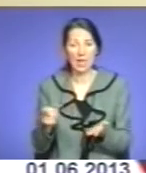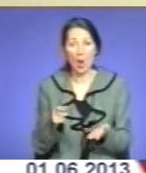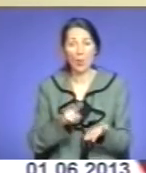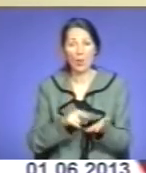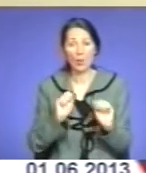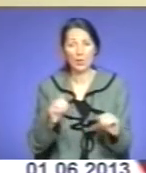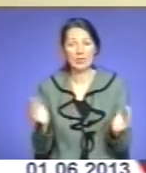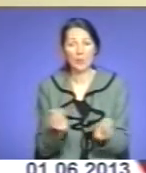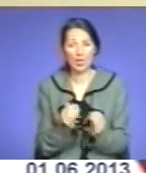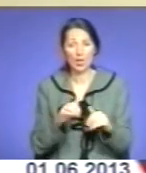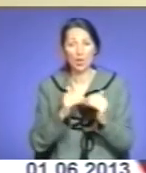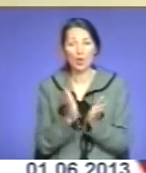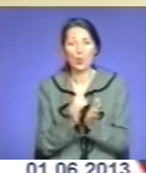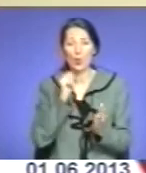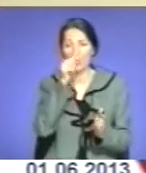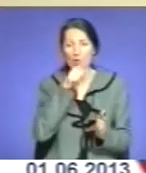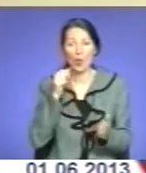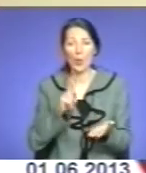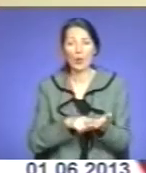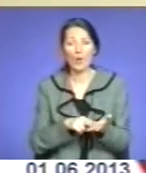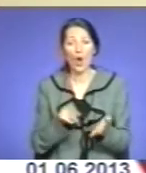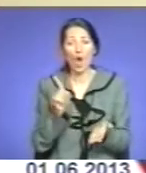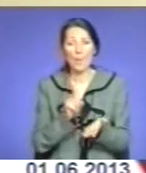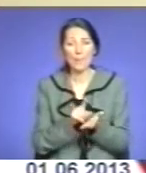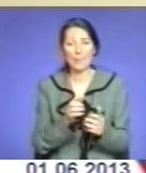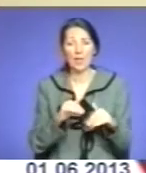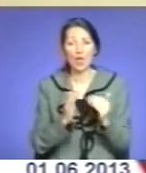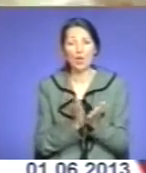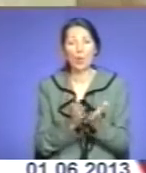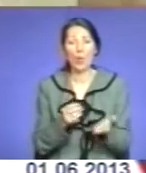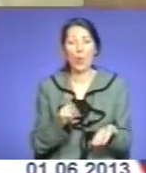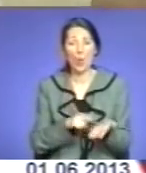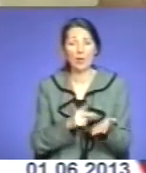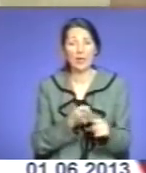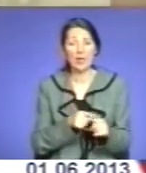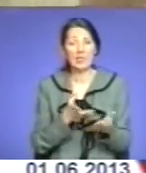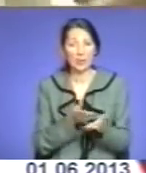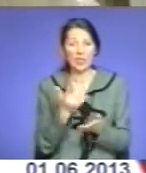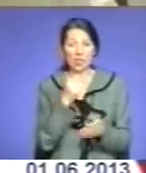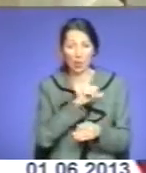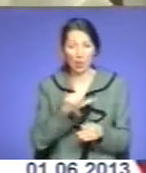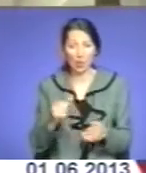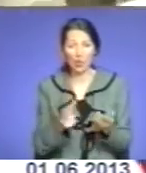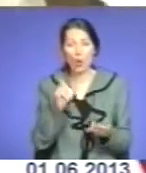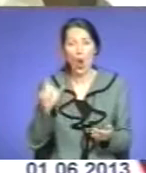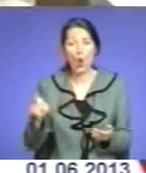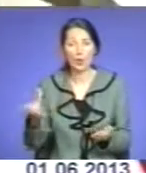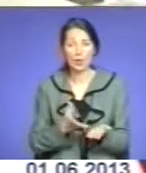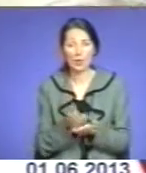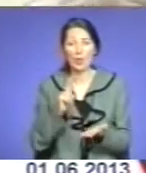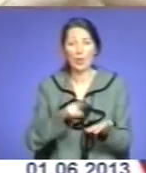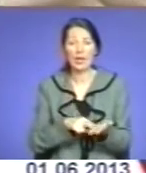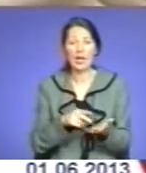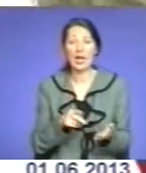суму річного податкового зобов'язання на суму податків, які сплачені за кордоном. Якщо фізичні особи сплачують податок тій